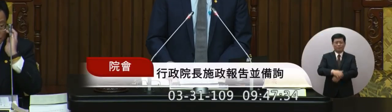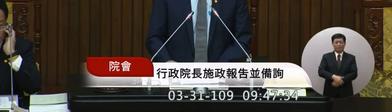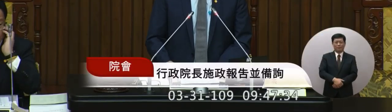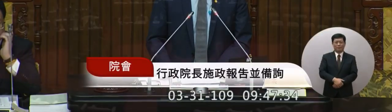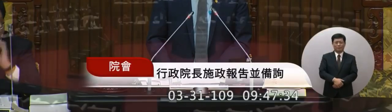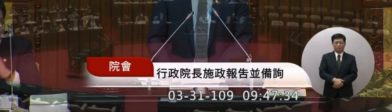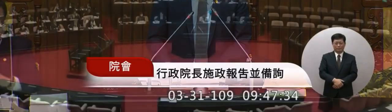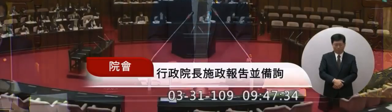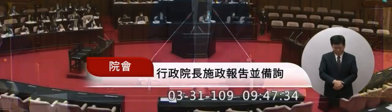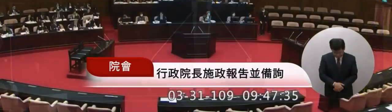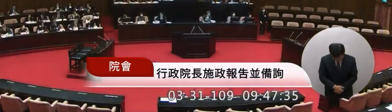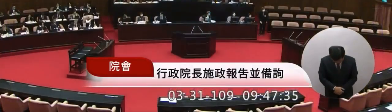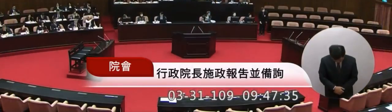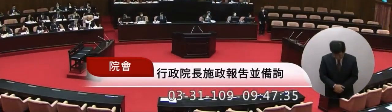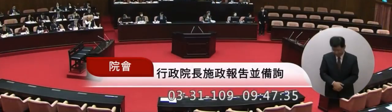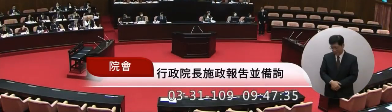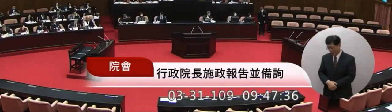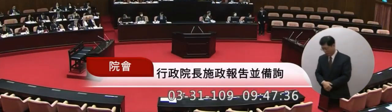接着请郑政前委员质询，询答时间为15分钟。